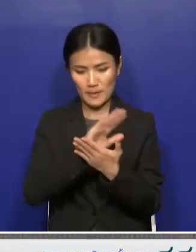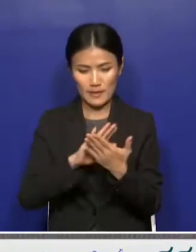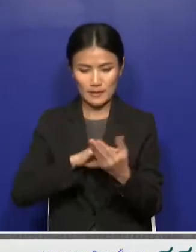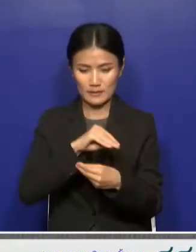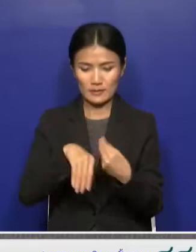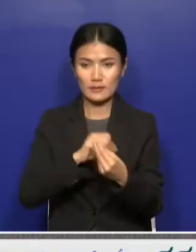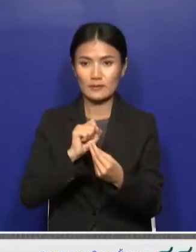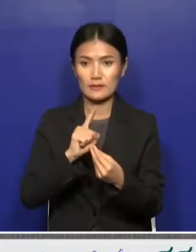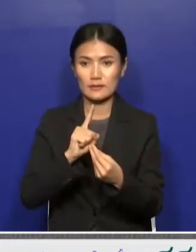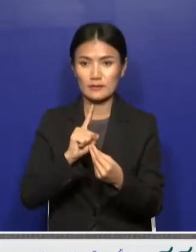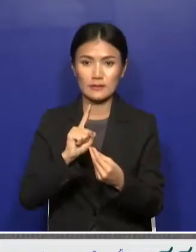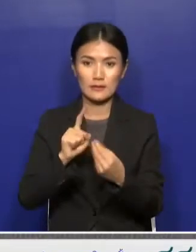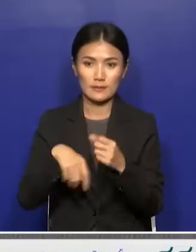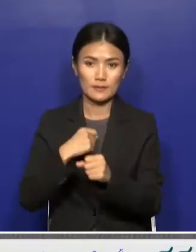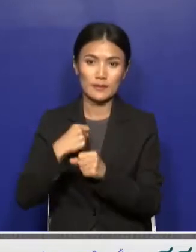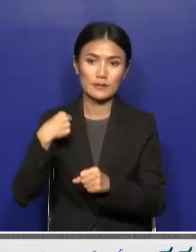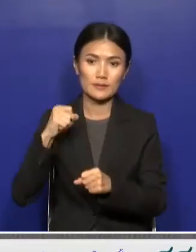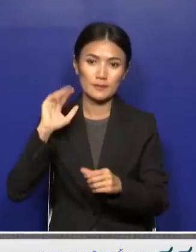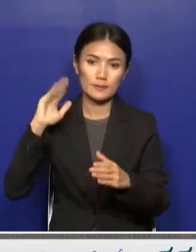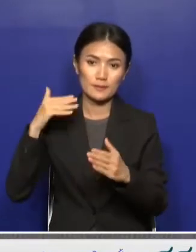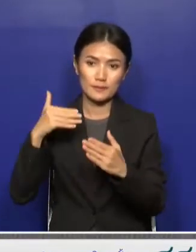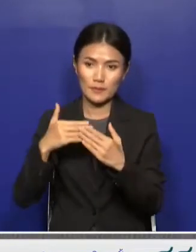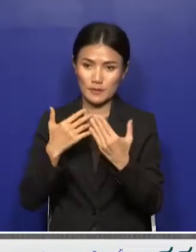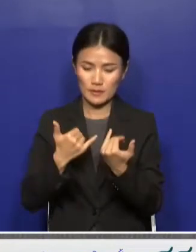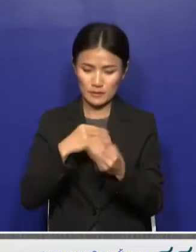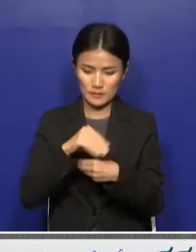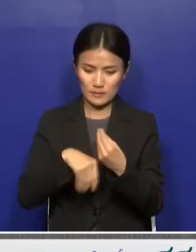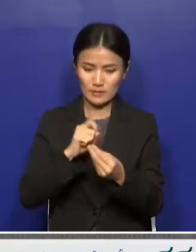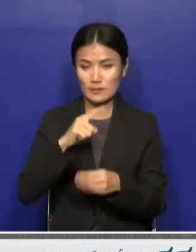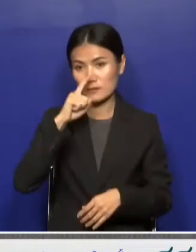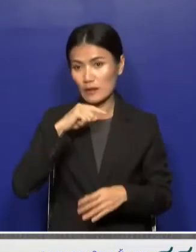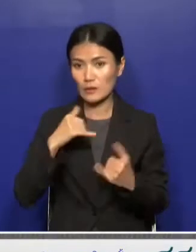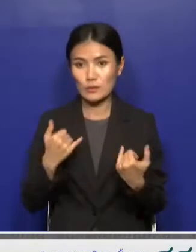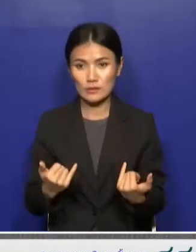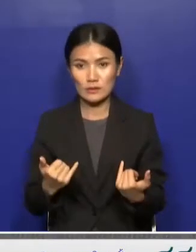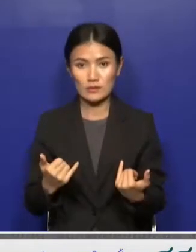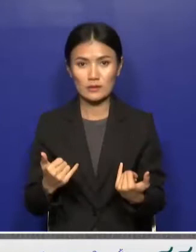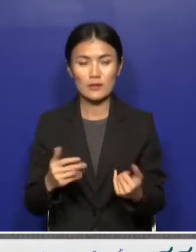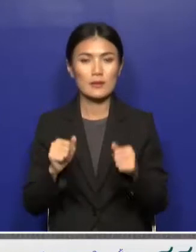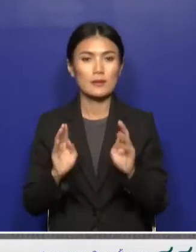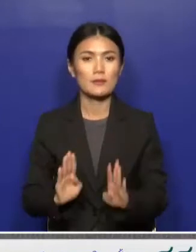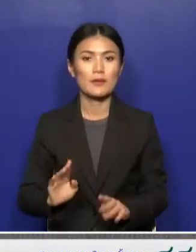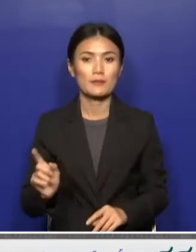ในรอบ10กว่าปีมานี้นะครับเรามีสถานภาพที่ค่อนข้างที่จะน่า